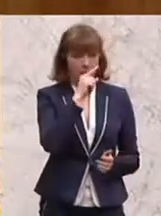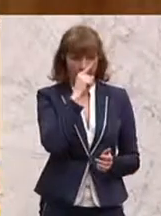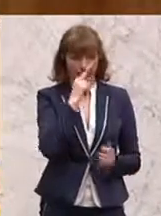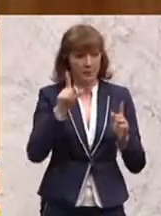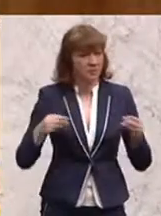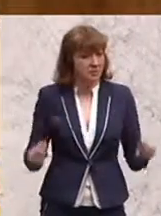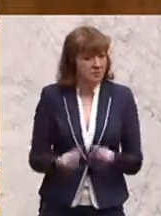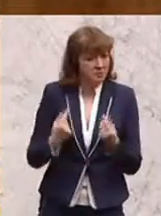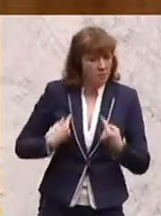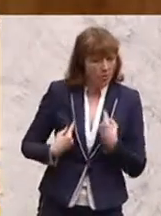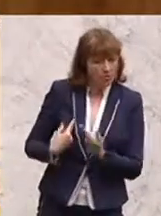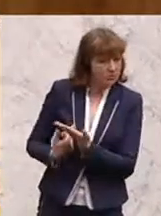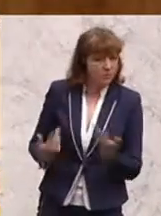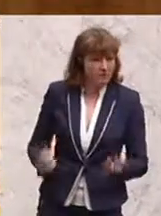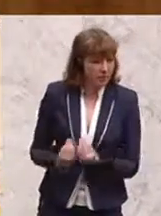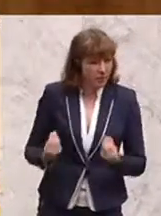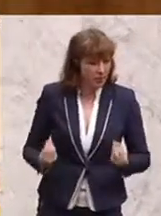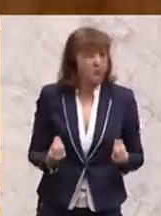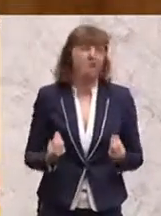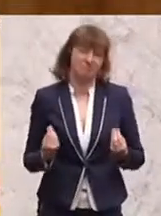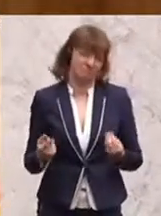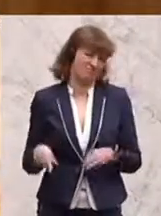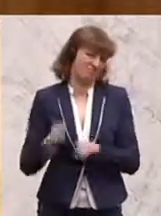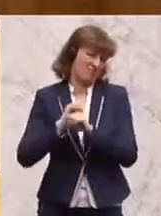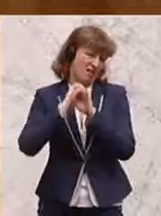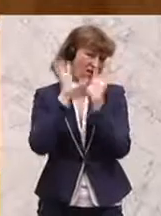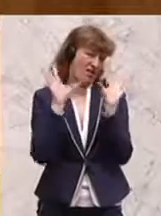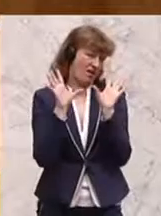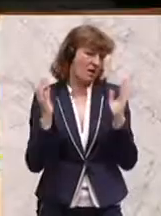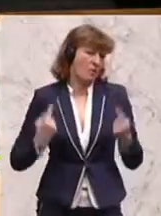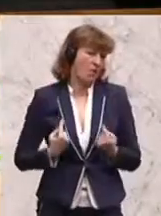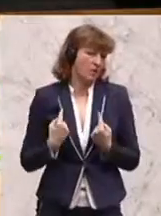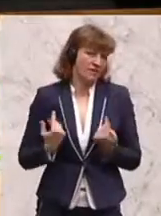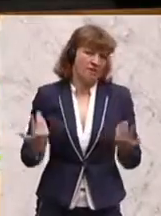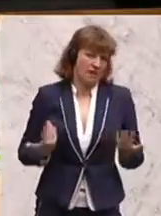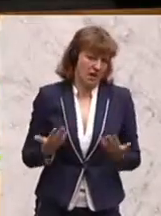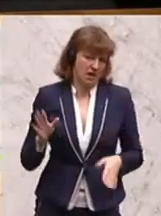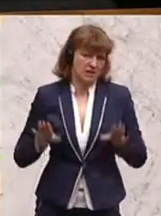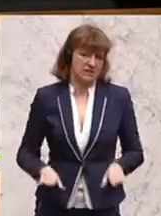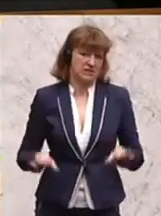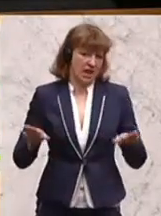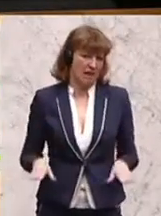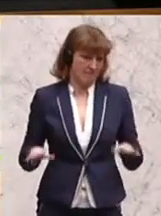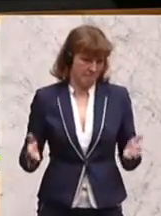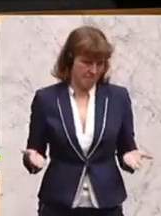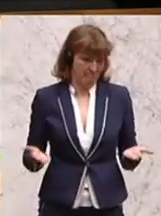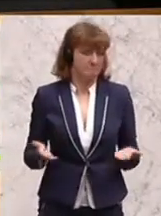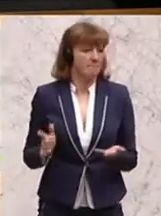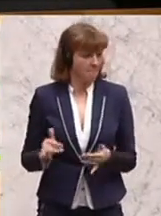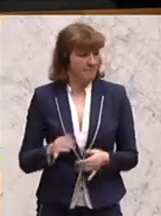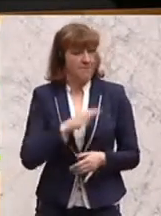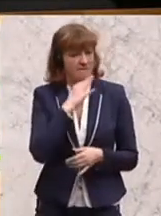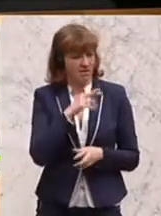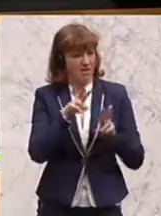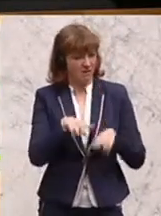und die Motiveforschung. Das ist eine relativ klare. Das Motiv ist der Islam. Wenn auch viele sagen und zu Recht